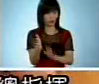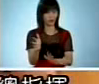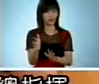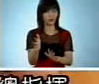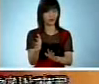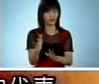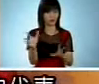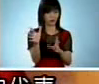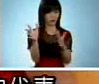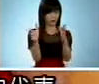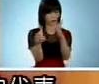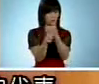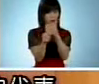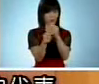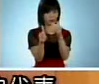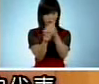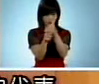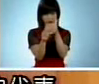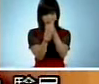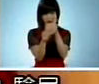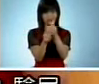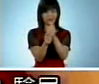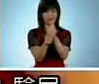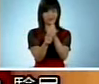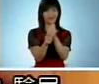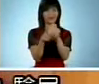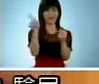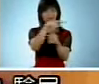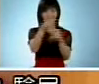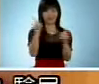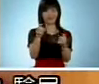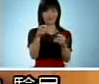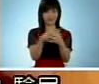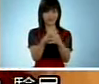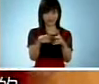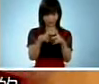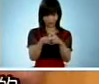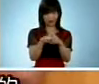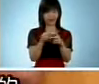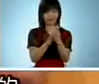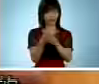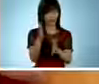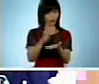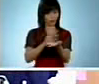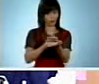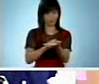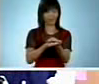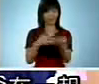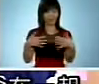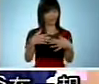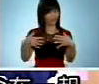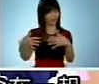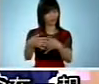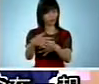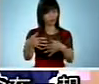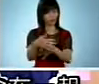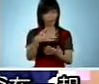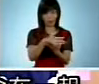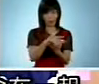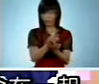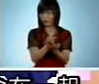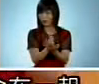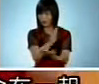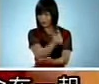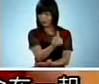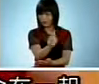个一个总指挥，然后还要有志工的代表，然后还要有禁药的、验尿，还有医疗的、 交通的， 对，我们